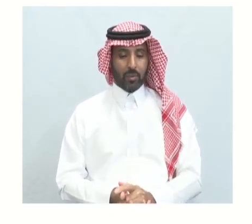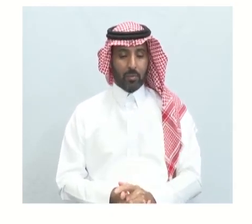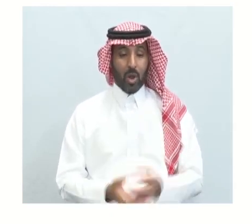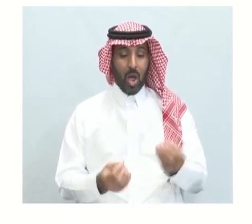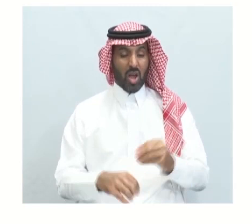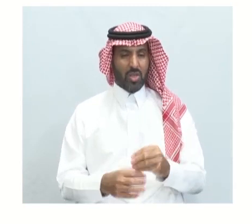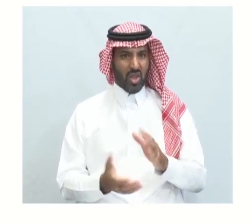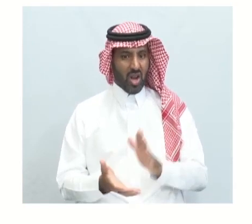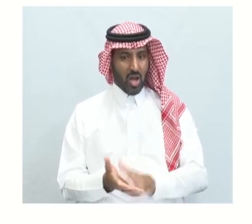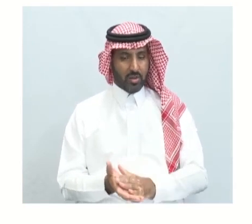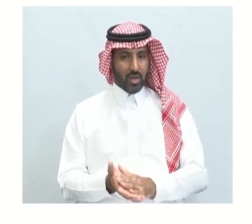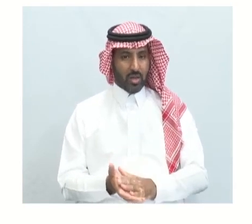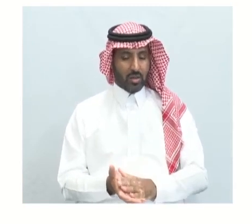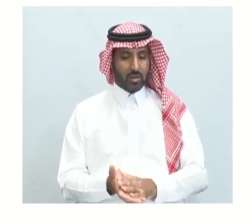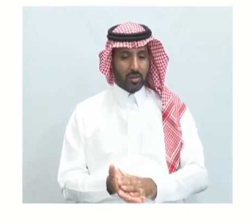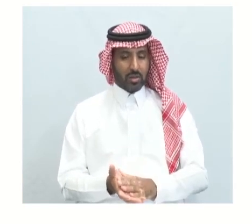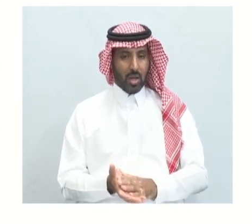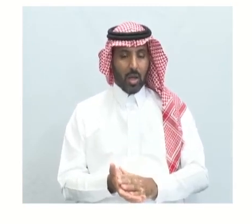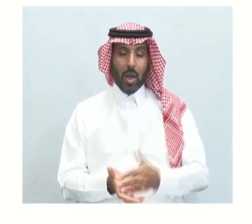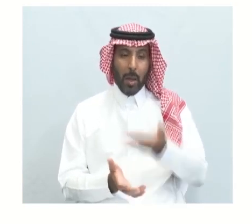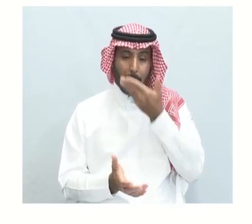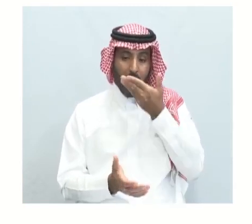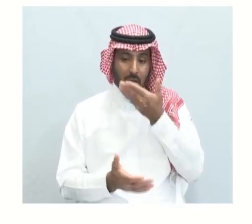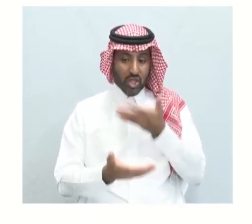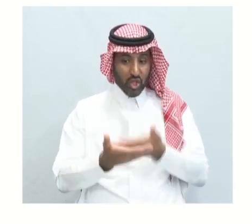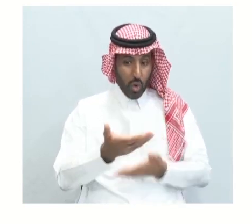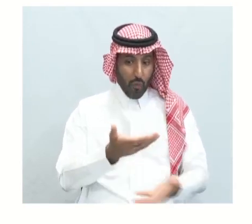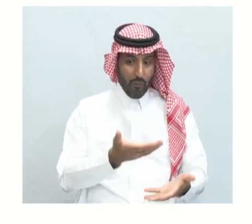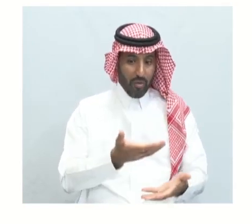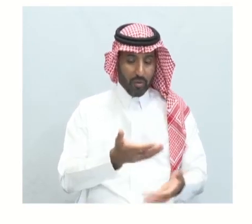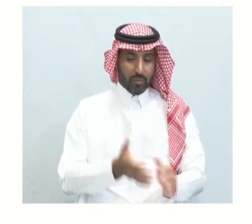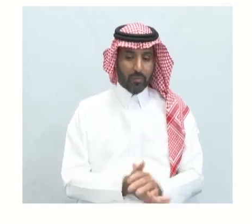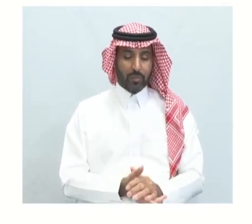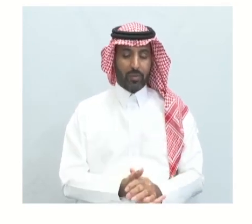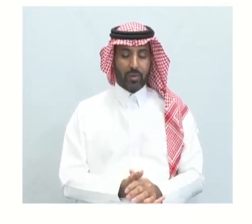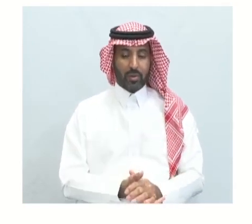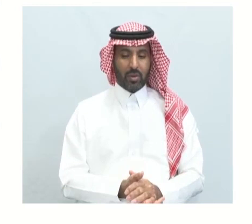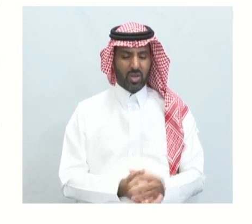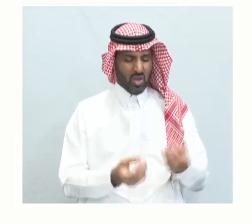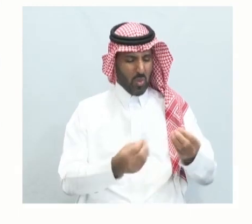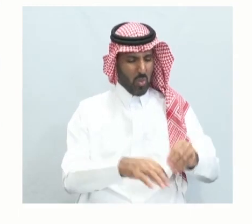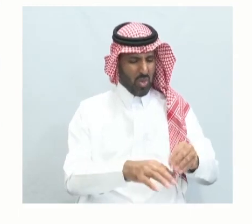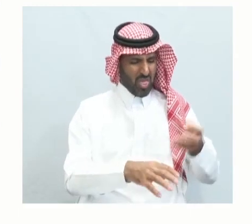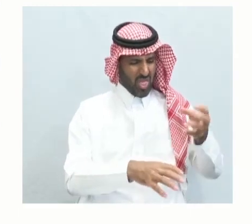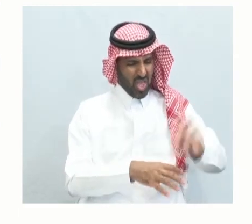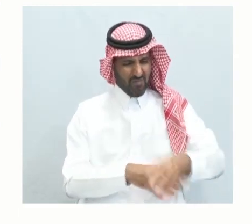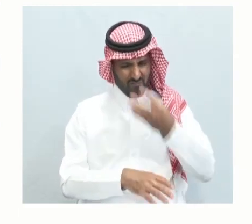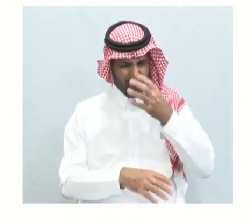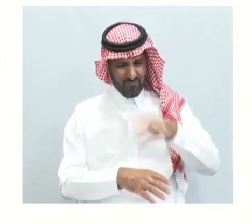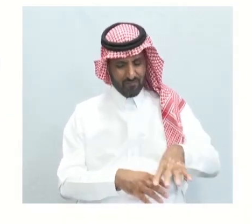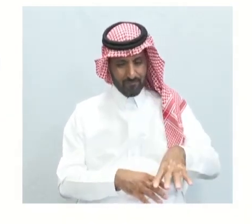اكثر الاخطار التي تهدد المياه الجوفيه هو تلوثها